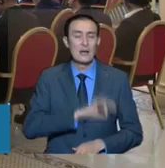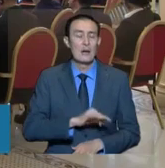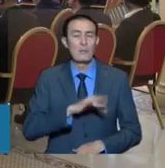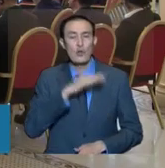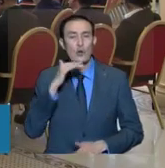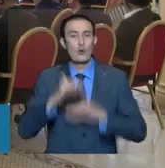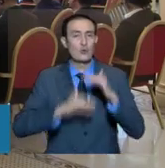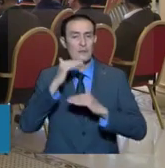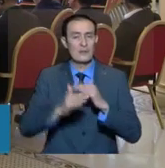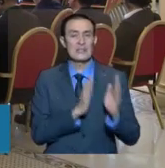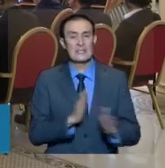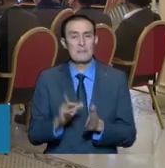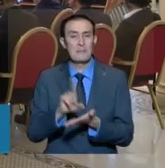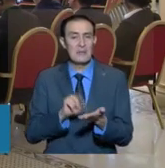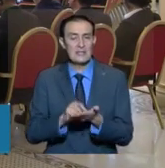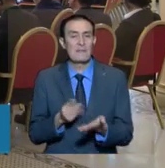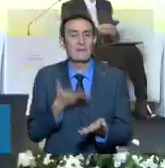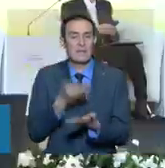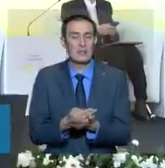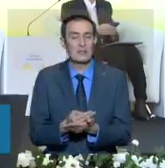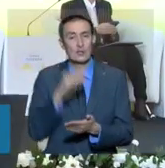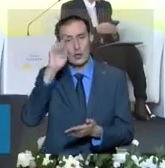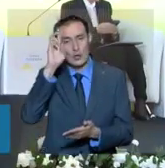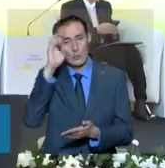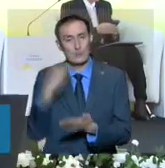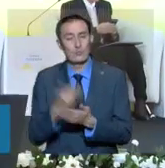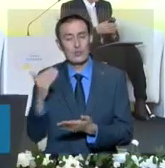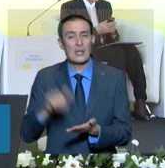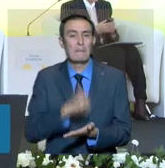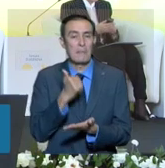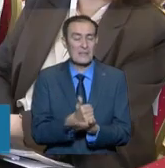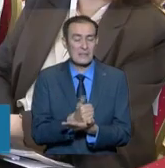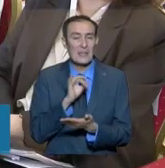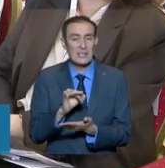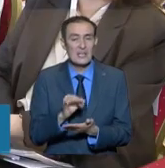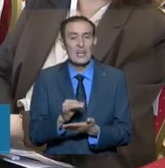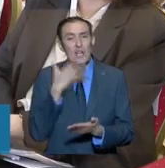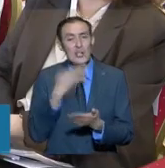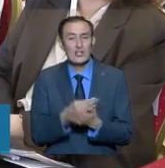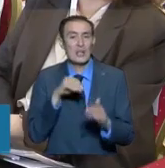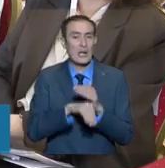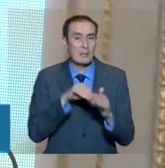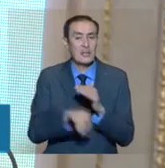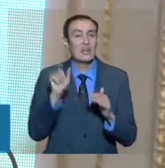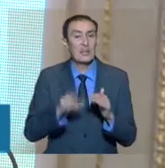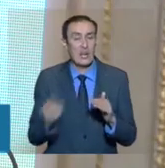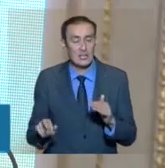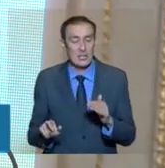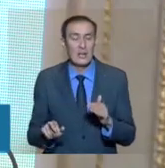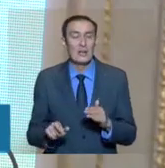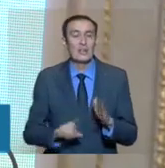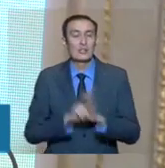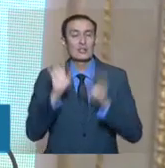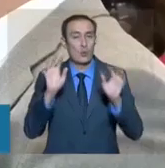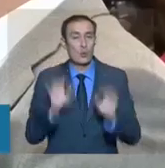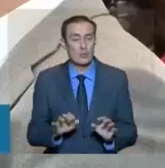многоуровневой пенсионной системе. Это когда пенсия выплачивается из госбюджета, то есть базовые солидарные выплаты, и из личных пенсионных сбережений граждан. С принятием социального